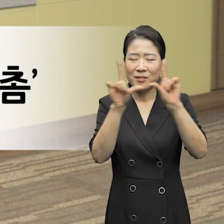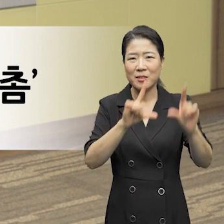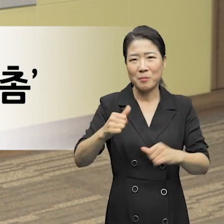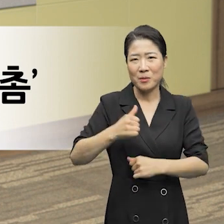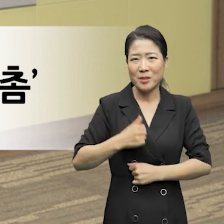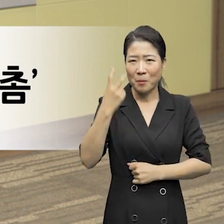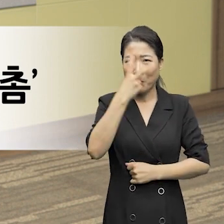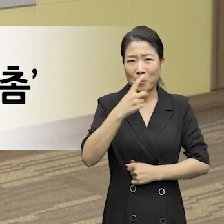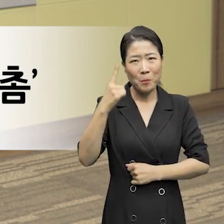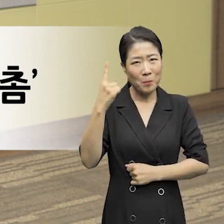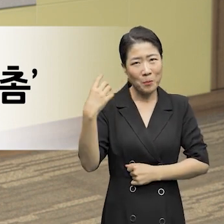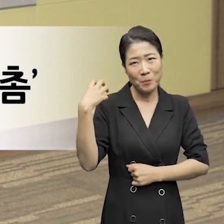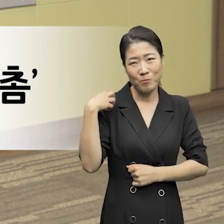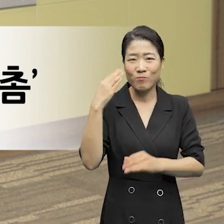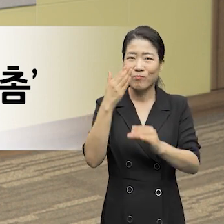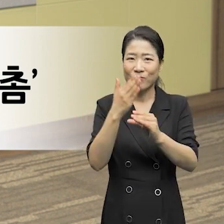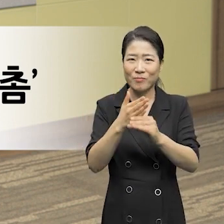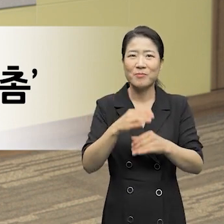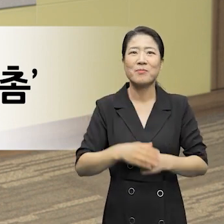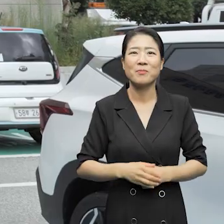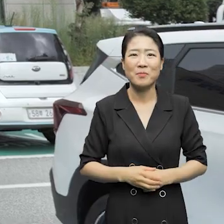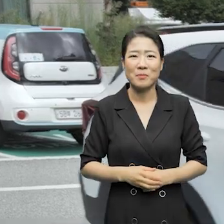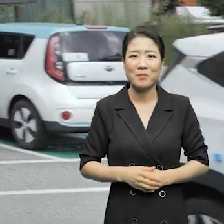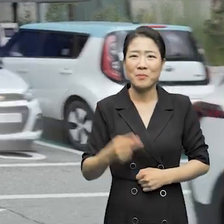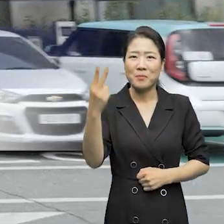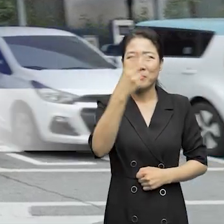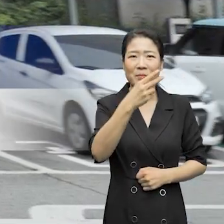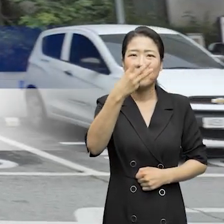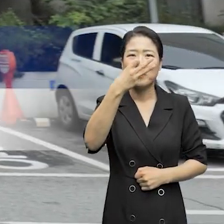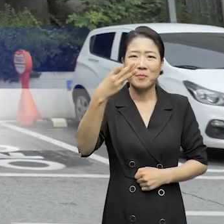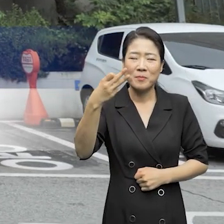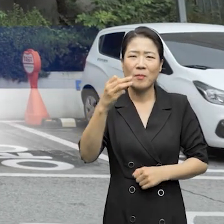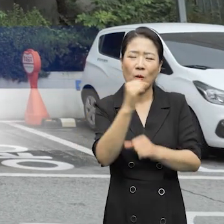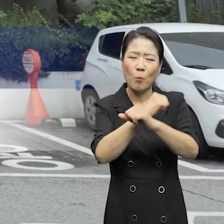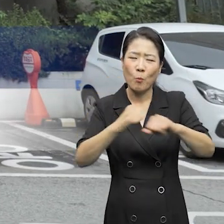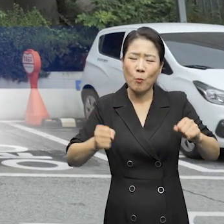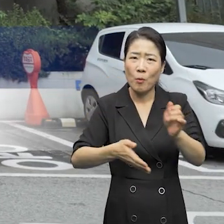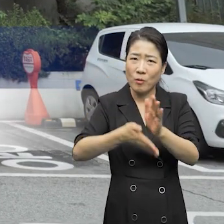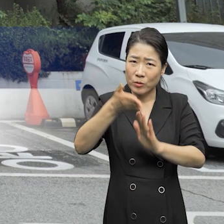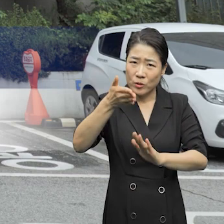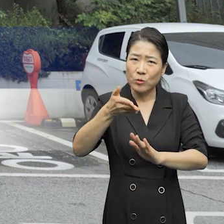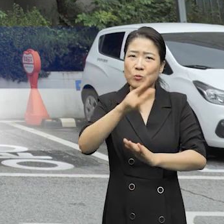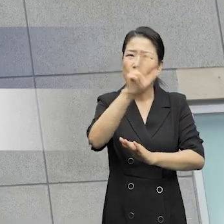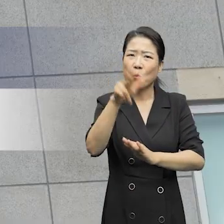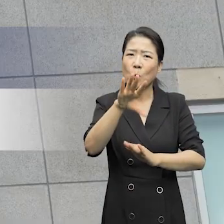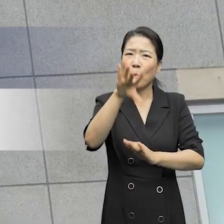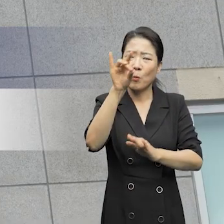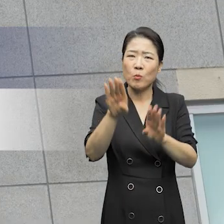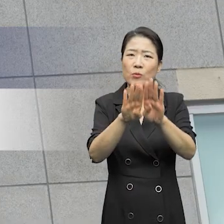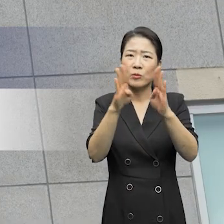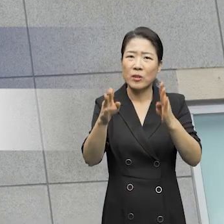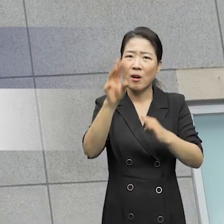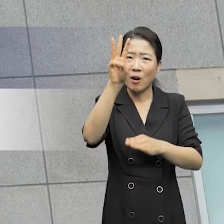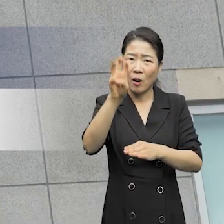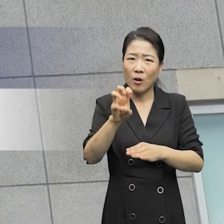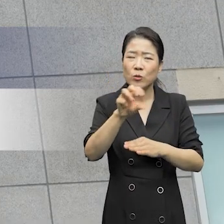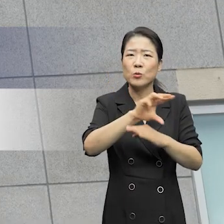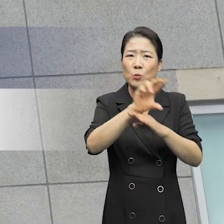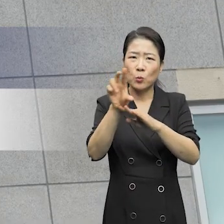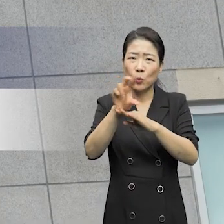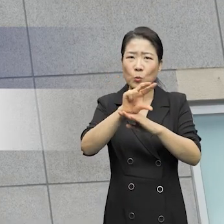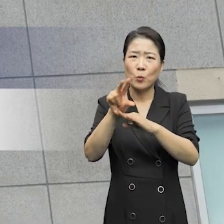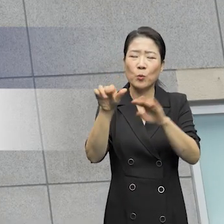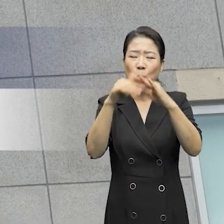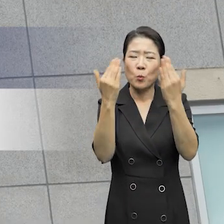지키는 파수꾼 역할을 톡톡히 하고 있습니다 2013년 광역단위로는 전국 최초로 문을 연 광주